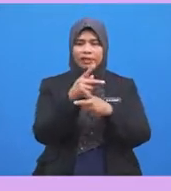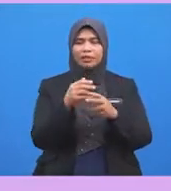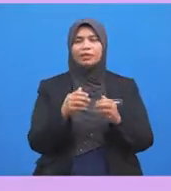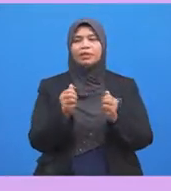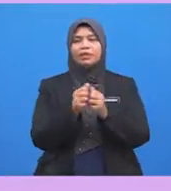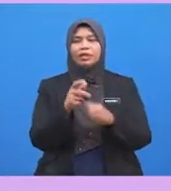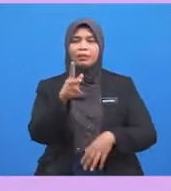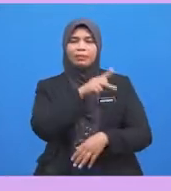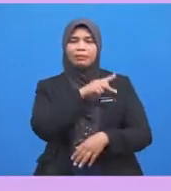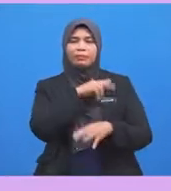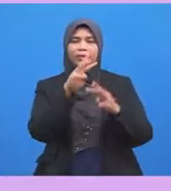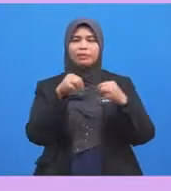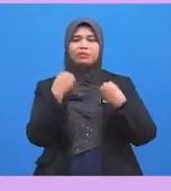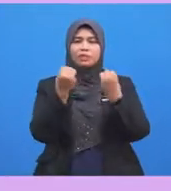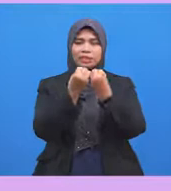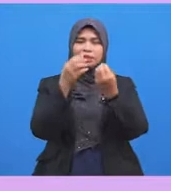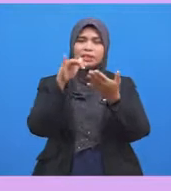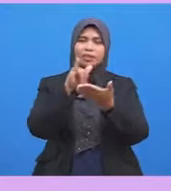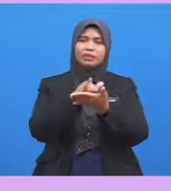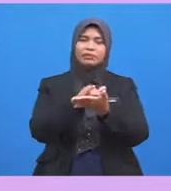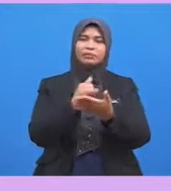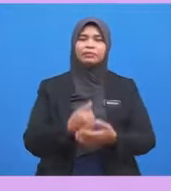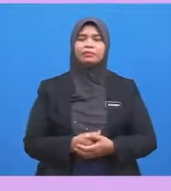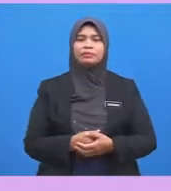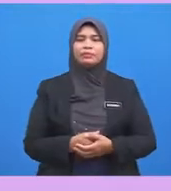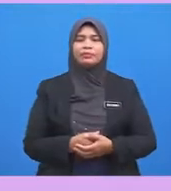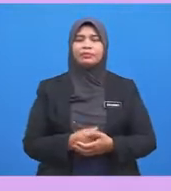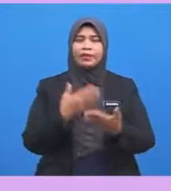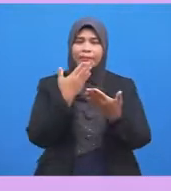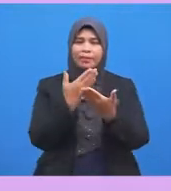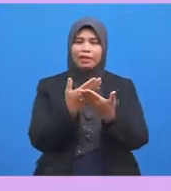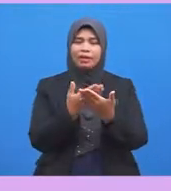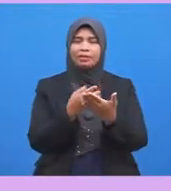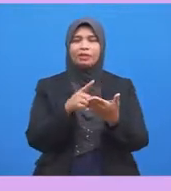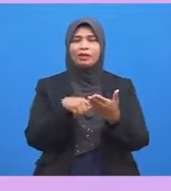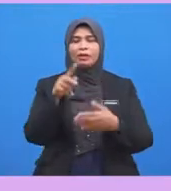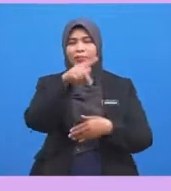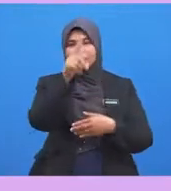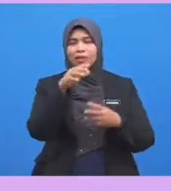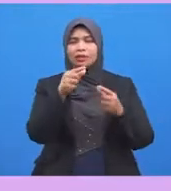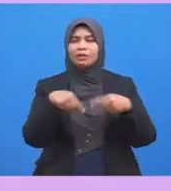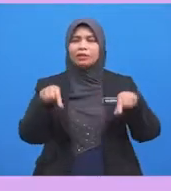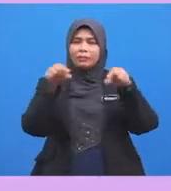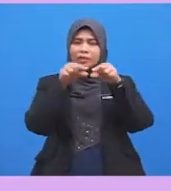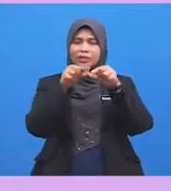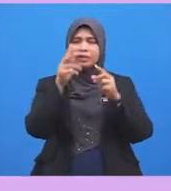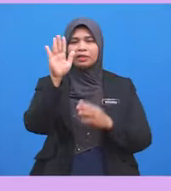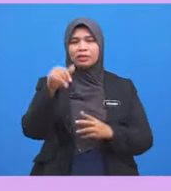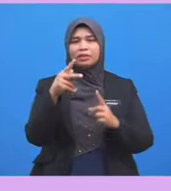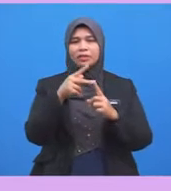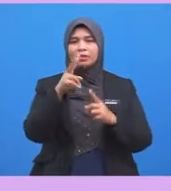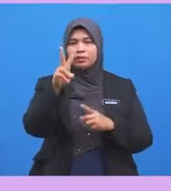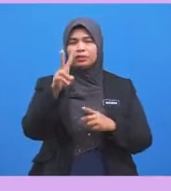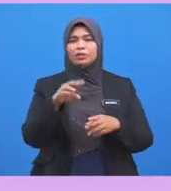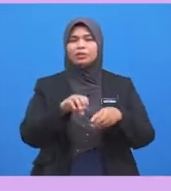dipelihara dengan pemimpin masyarakat itu. Baik. Apakah kepentingan yang kedua?